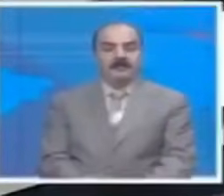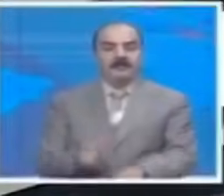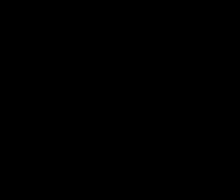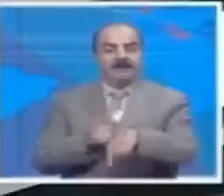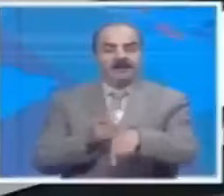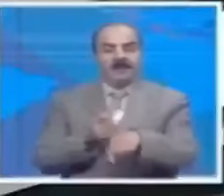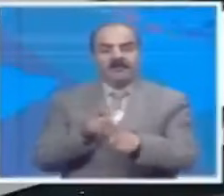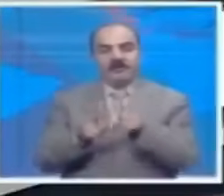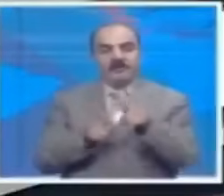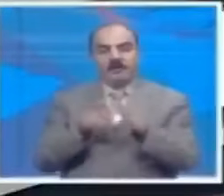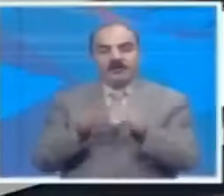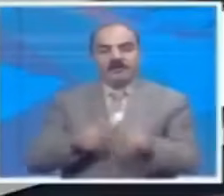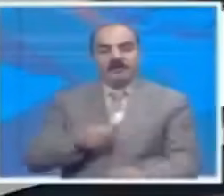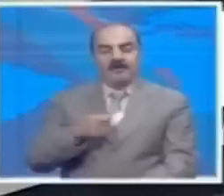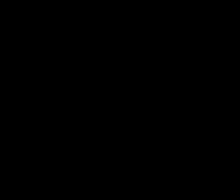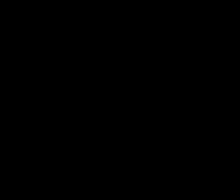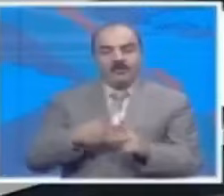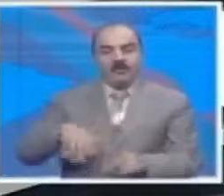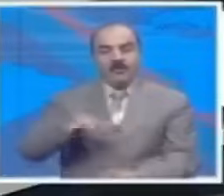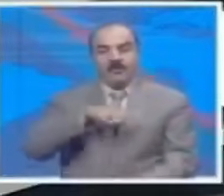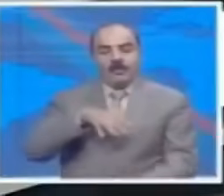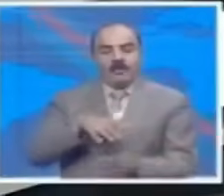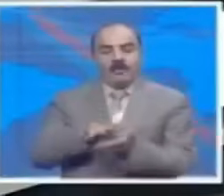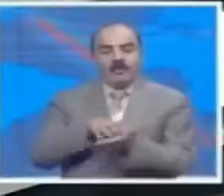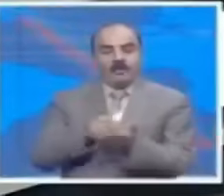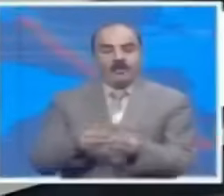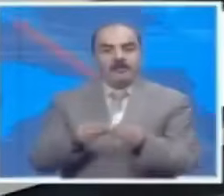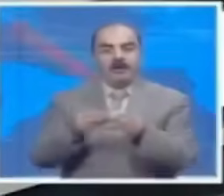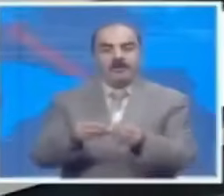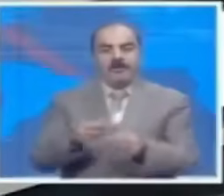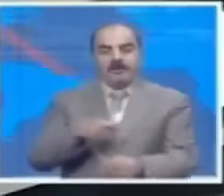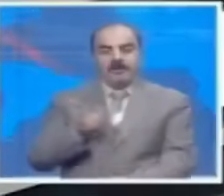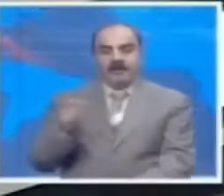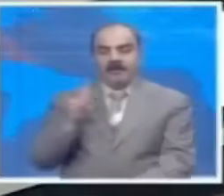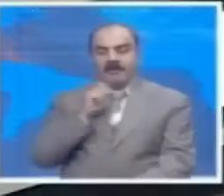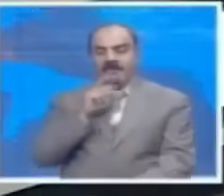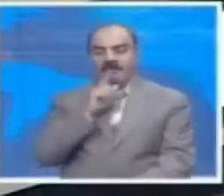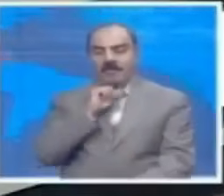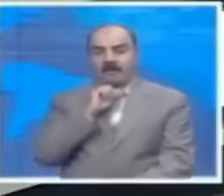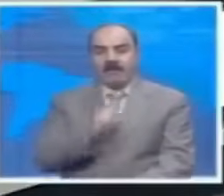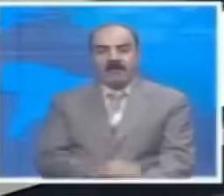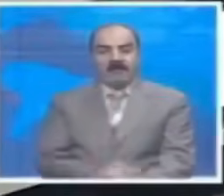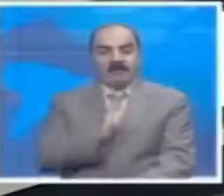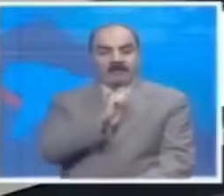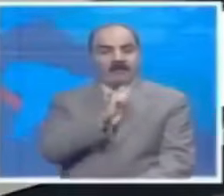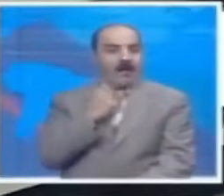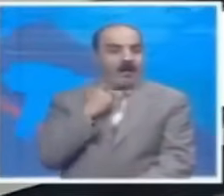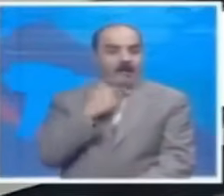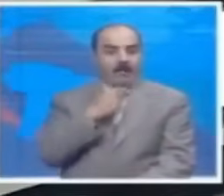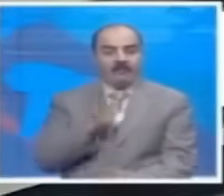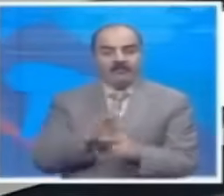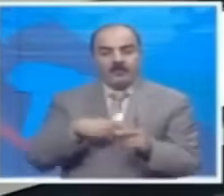الخامسة من التلفزيون المصري السيدات والسادة في كل مكان، مرحبا بكم ومرحبا بك زميلتي فاطمة. مرحبا بك عمرو. السيدات والسادة